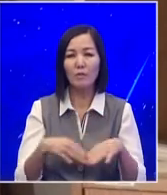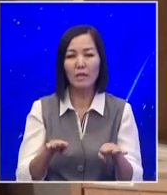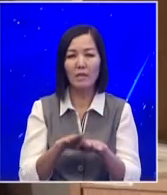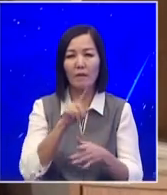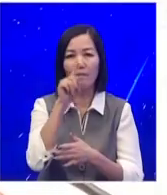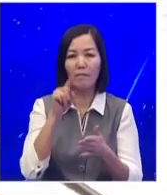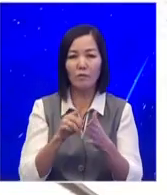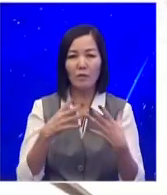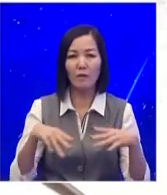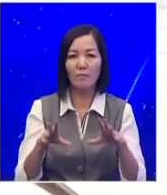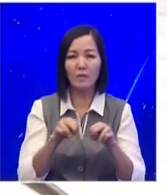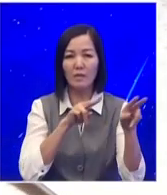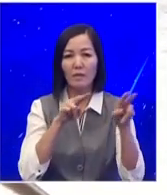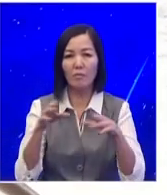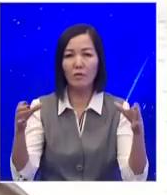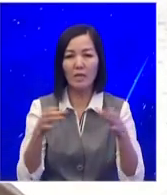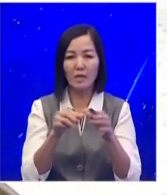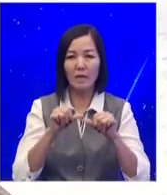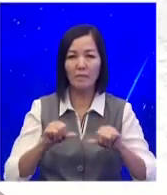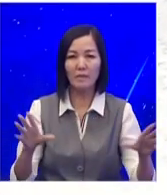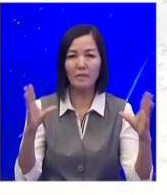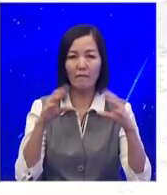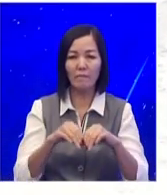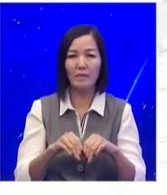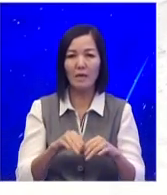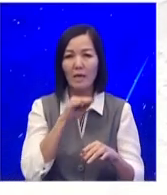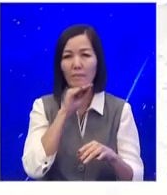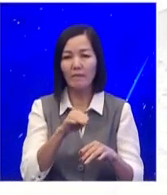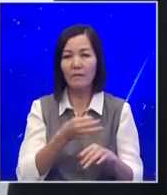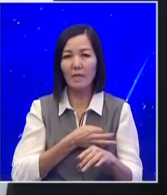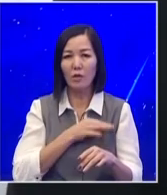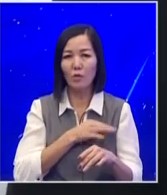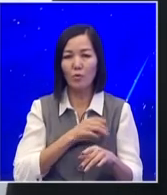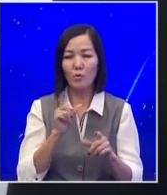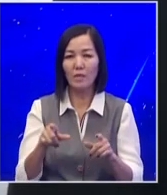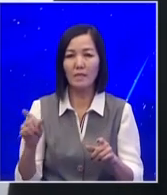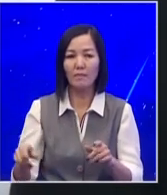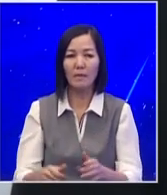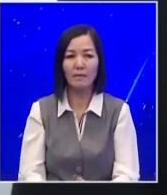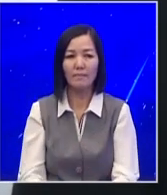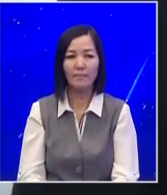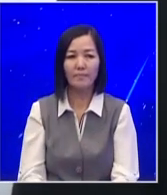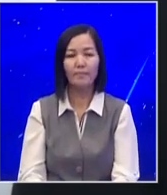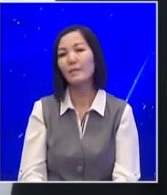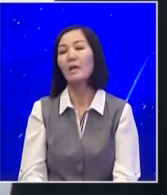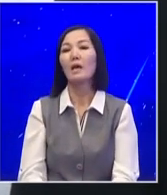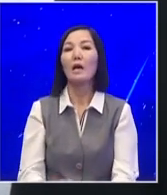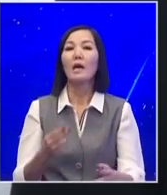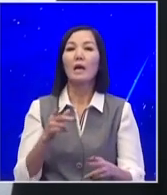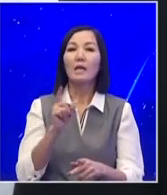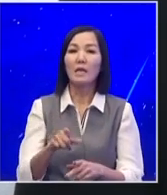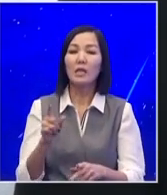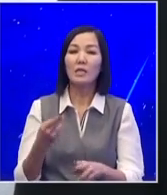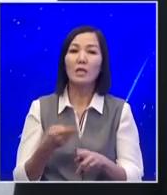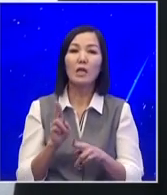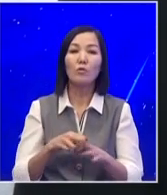вопросов решила общественная наблюдательная комиссия совместно с профессиональными юристами. Граждане, которые находятся в закрытых учреждениях, они, к сожалению,